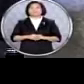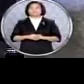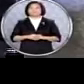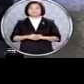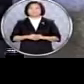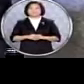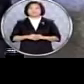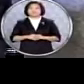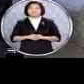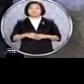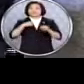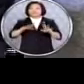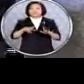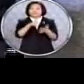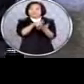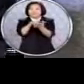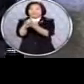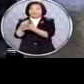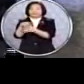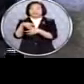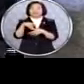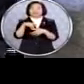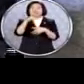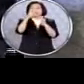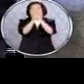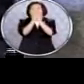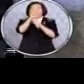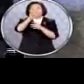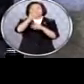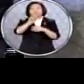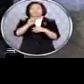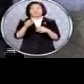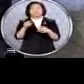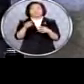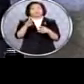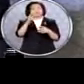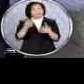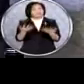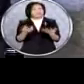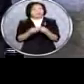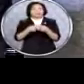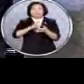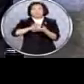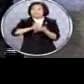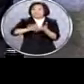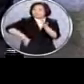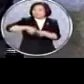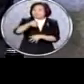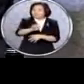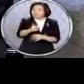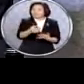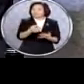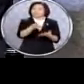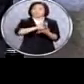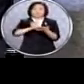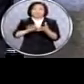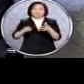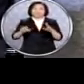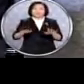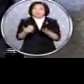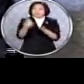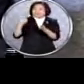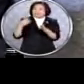务，这个蔡主席说1.3兆，但是最重要的这个债务是为什么花这个钱，主要的是在第一个呢，在金融海